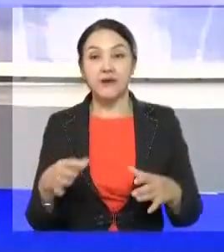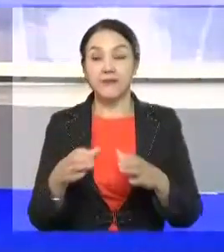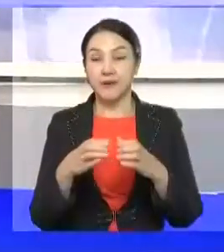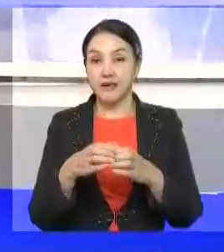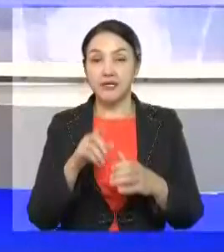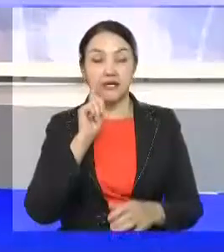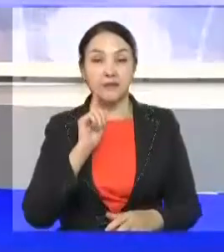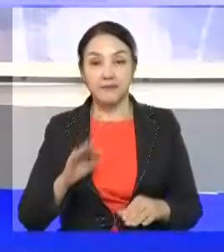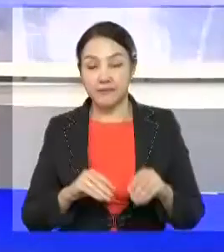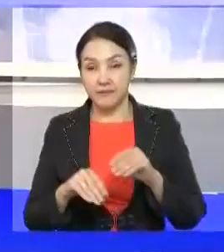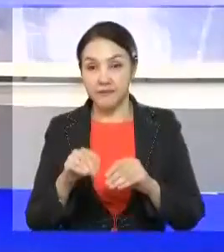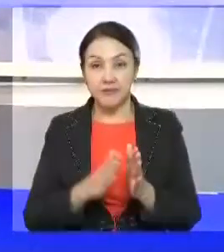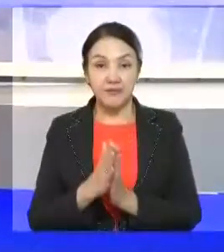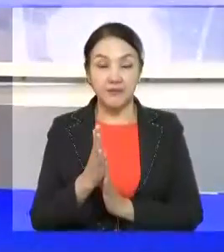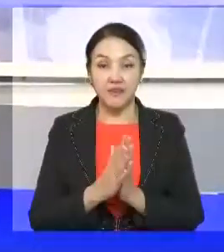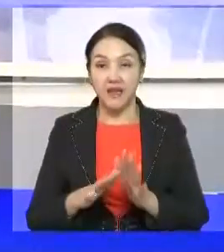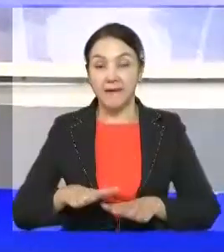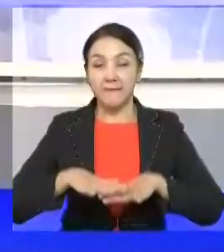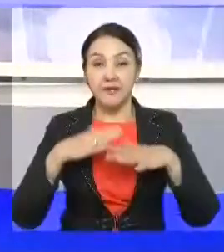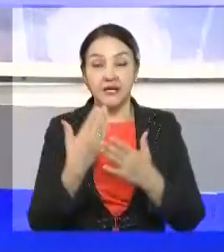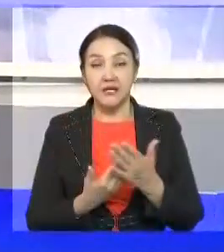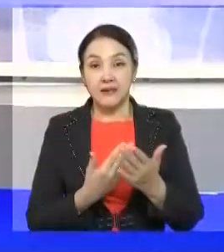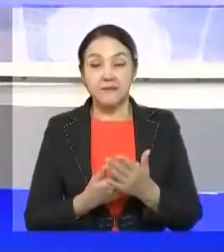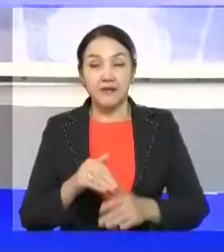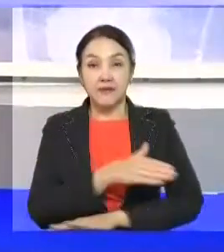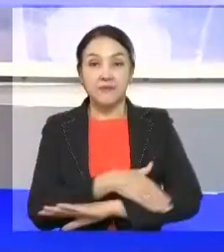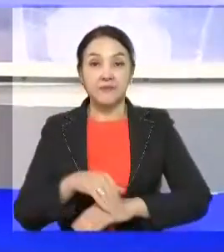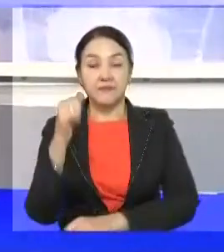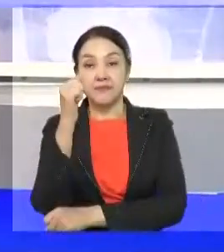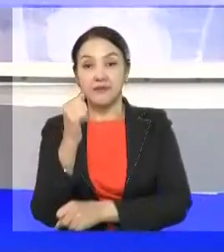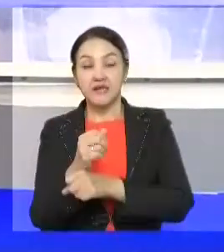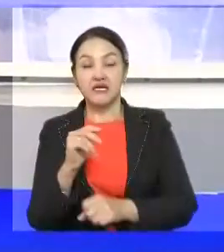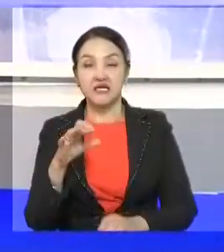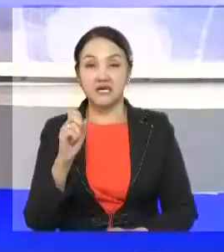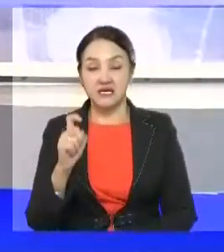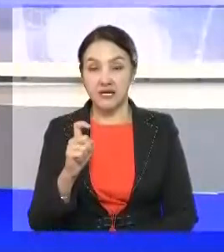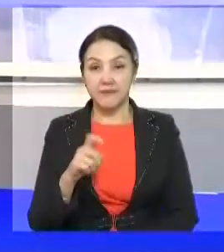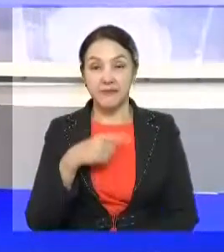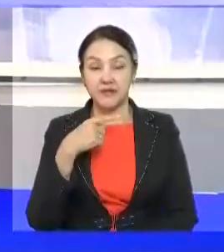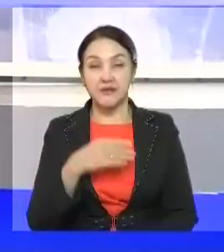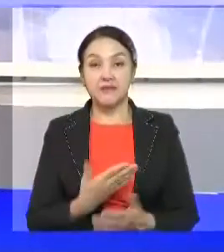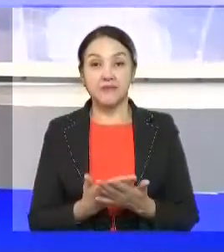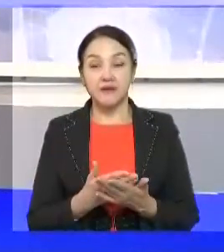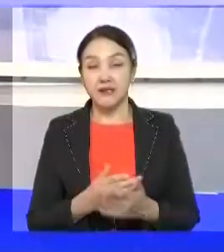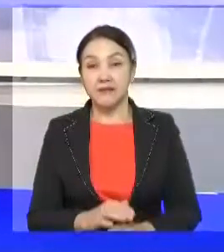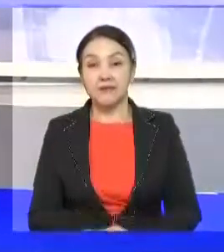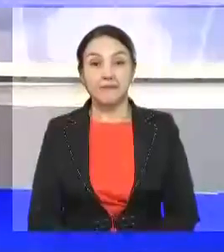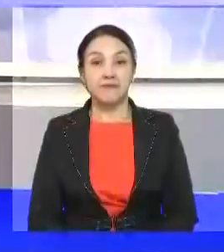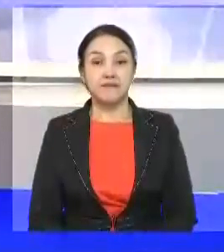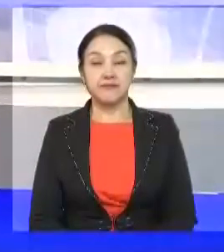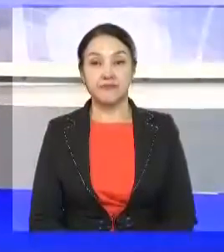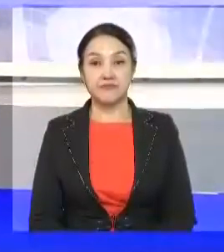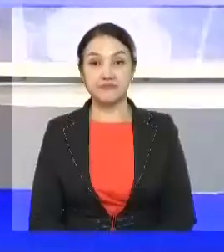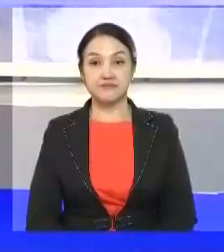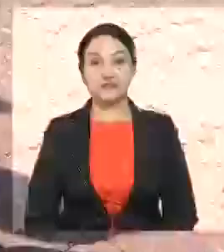объектов и зеленых насаждений. Большие нарекания имеются в адрес сотрудников сферы ЖКХ, отмечают специалисты. Подробнее в следующем материале.